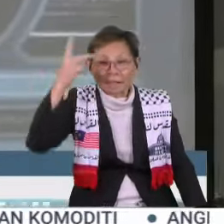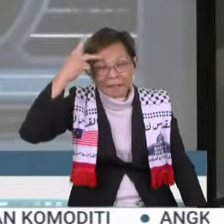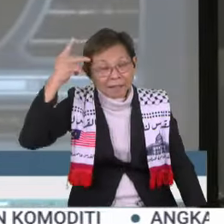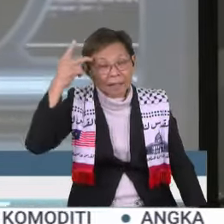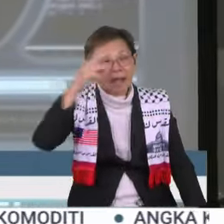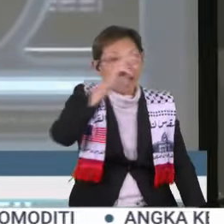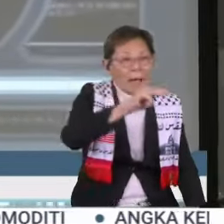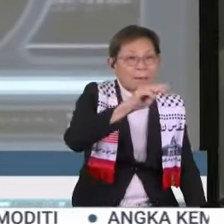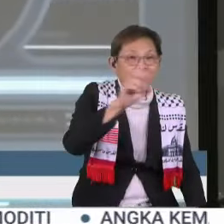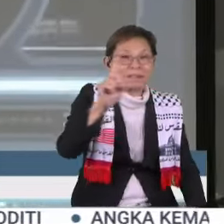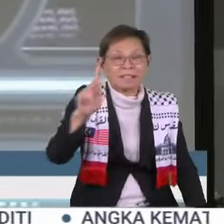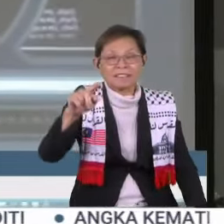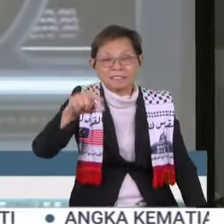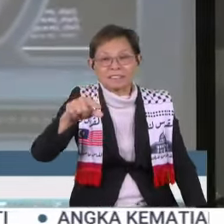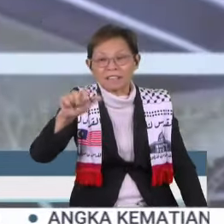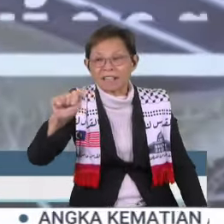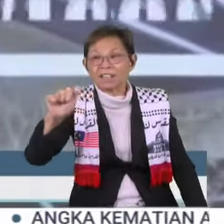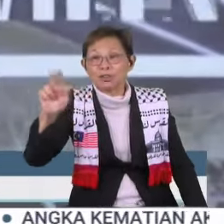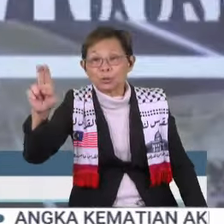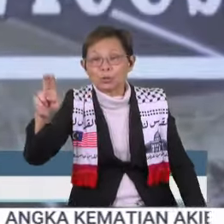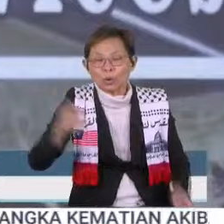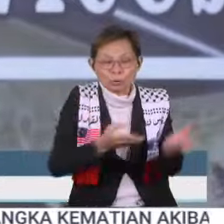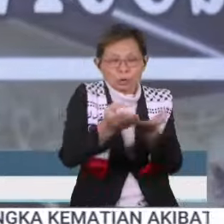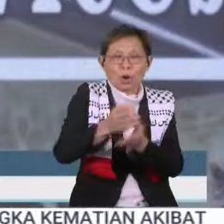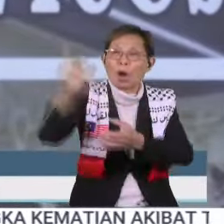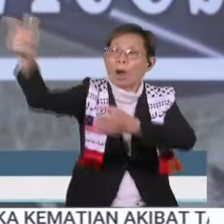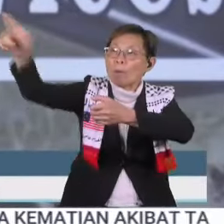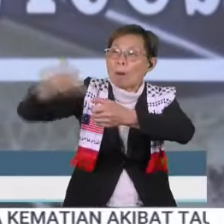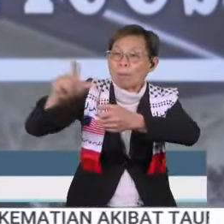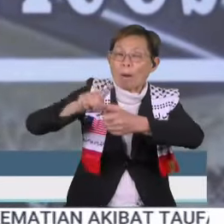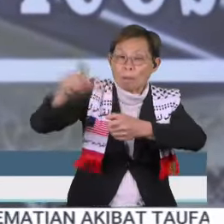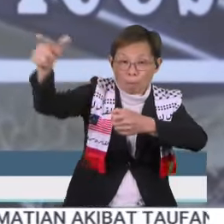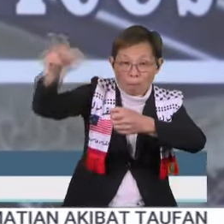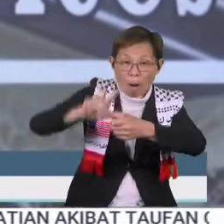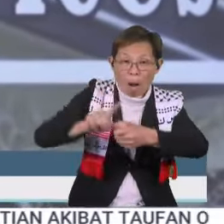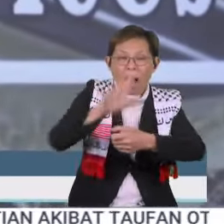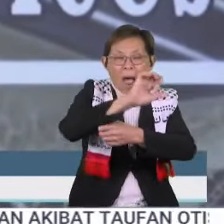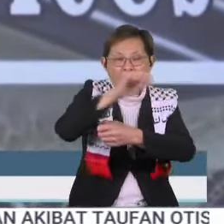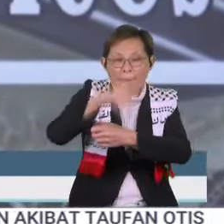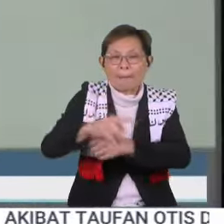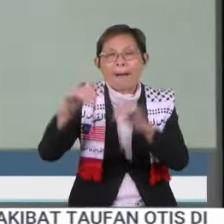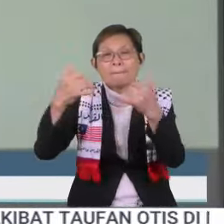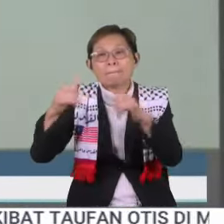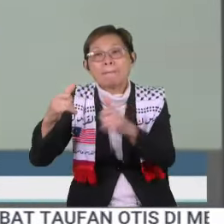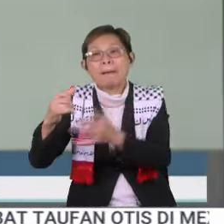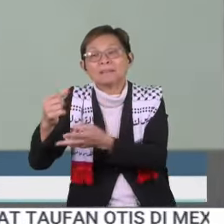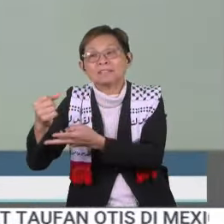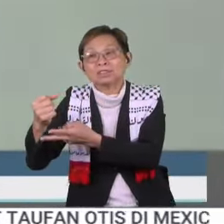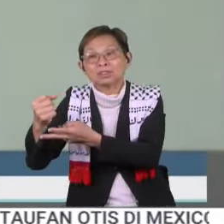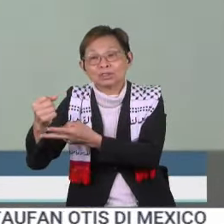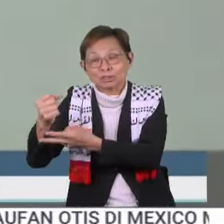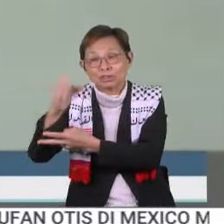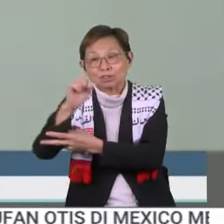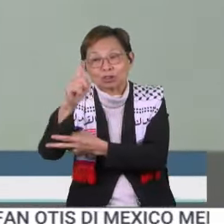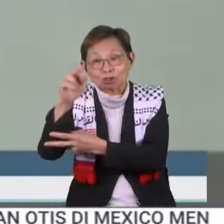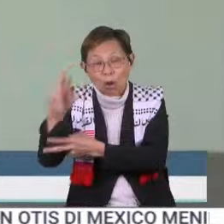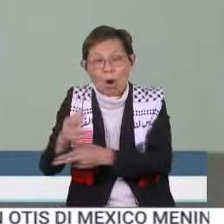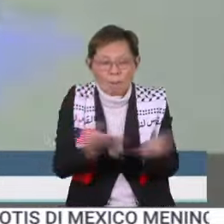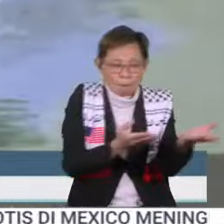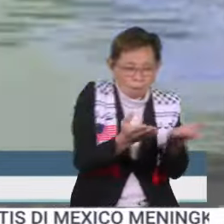MDK GU e-services boleh dimuat turun ke dalam telefon pintar melalui aplikasi Play Store. Antara perkhidmatan yang